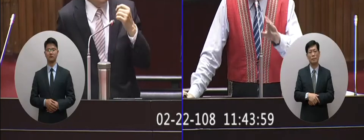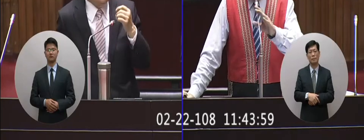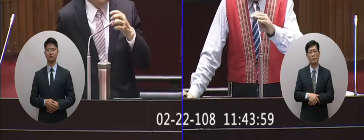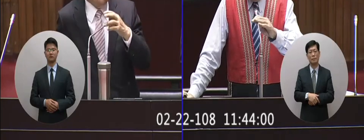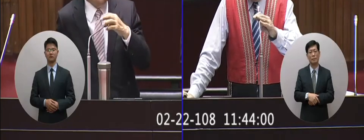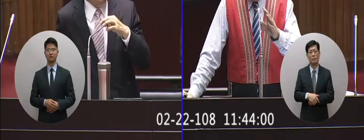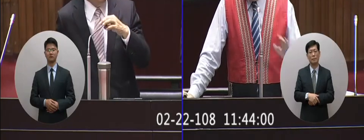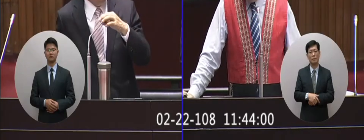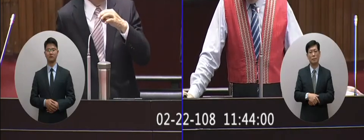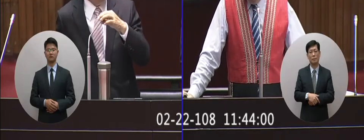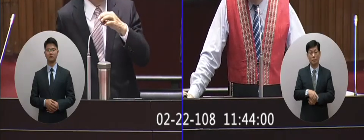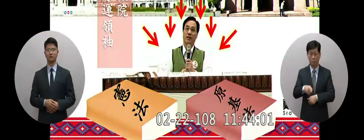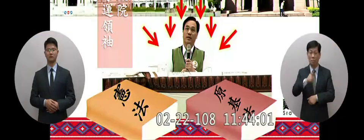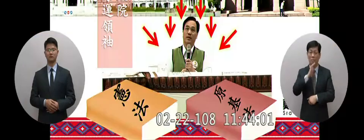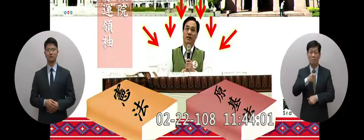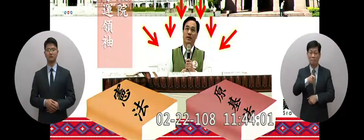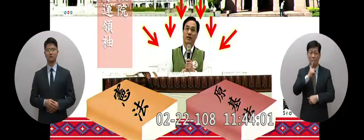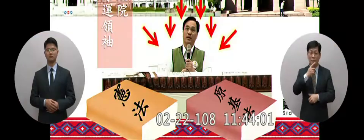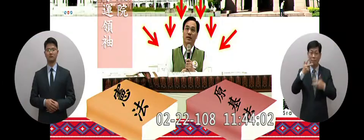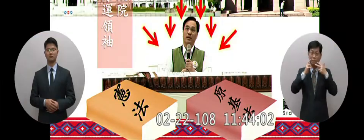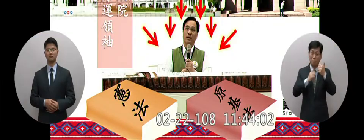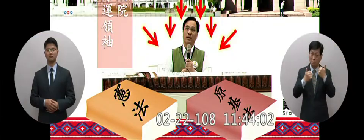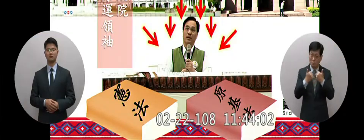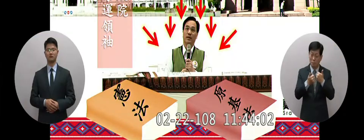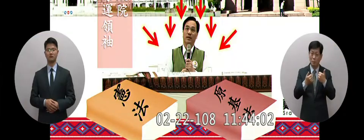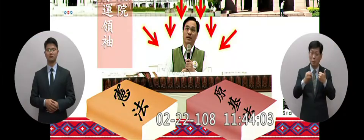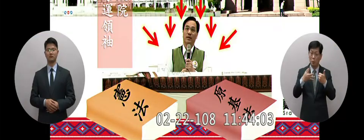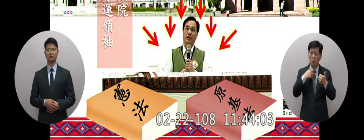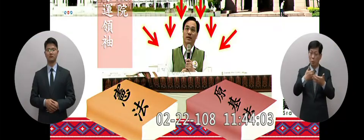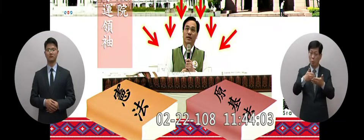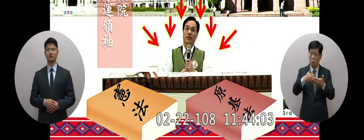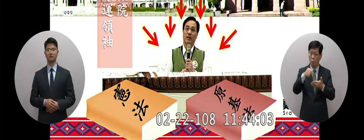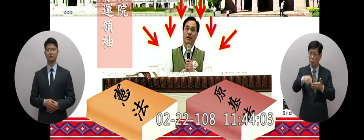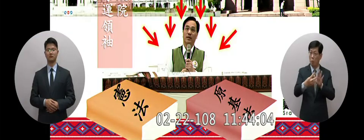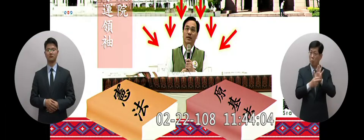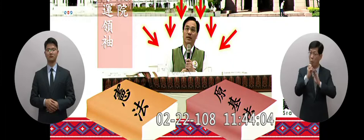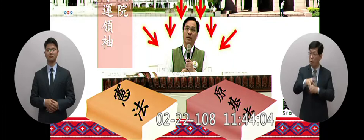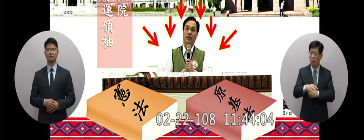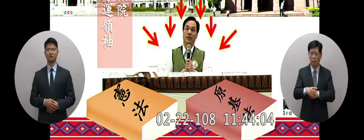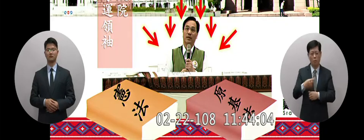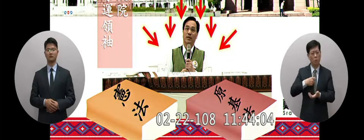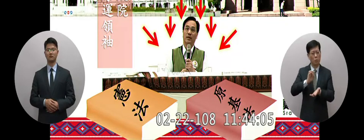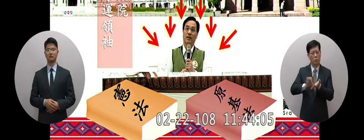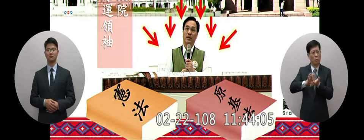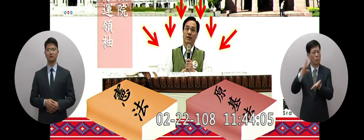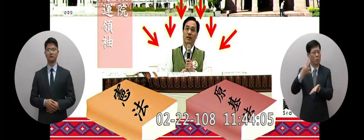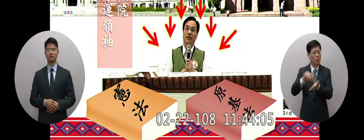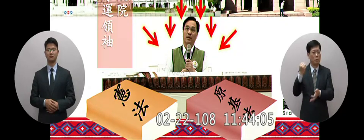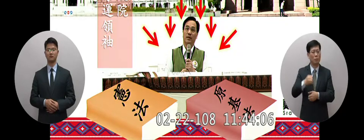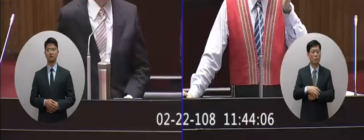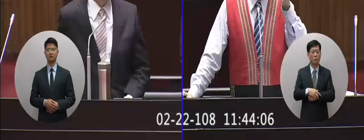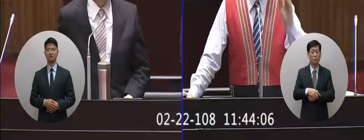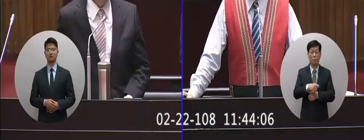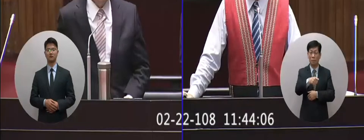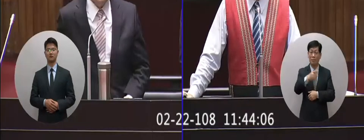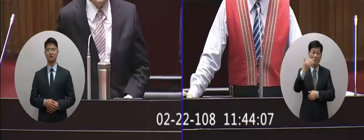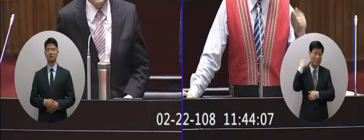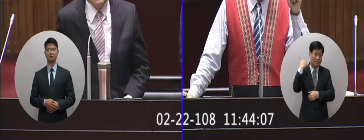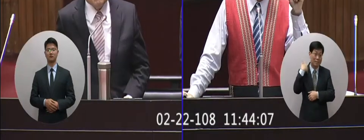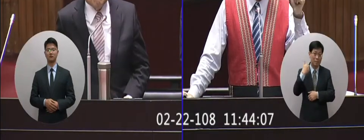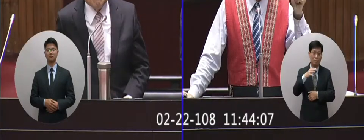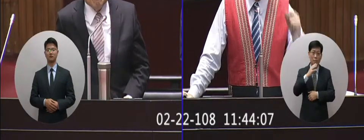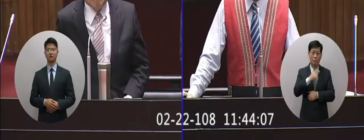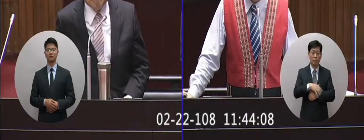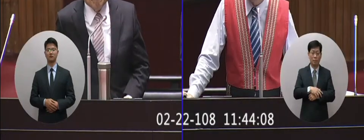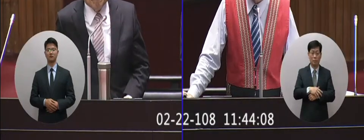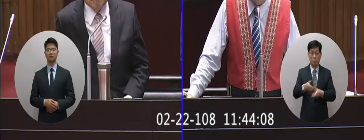这个是一将主委啊，为什么我会画这个图啊？我用过很多次，一将主委过去是